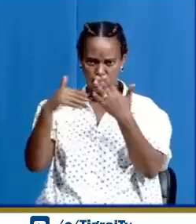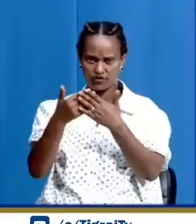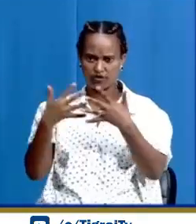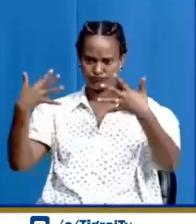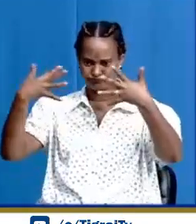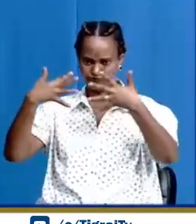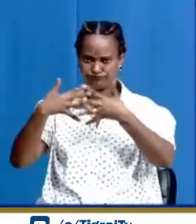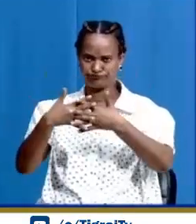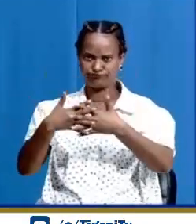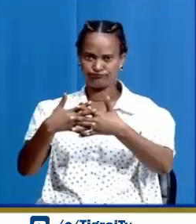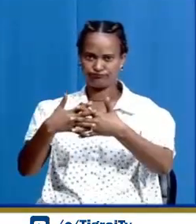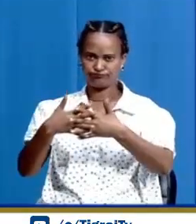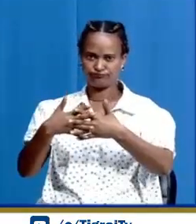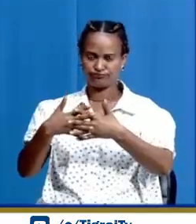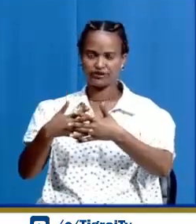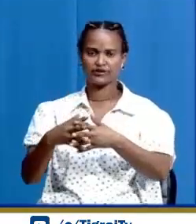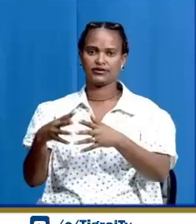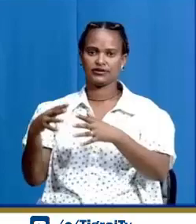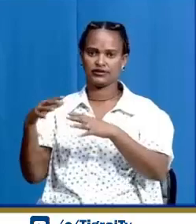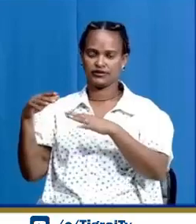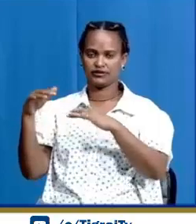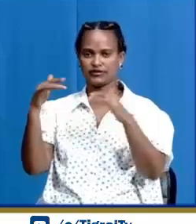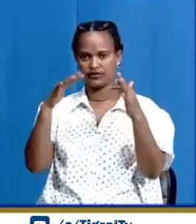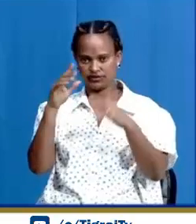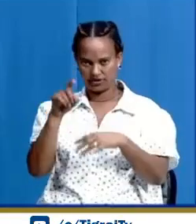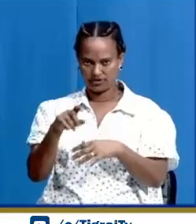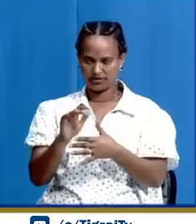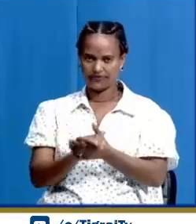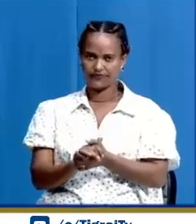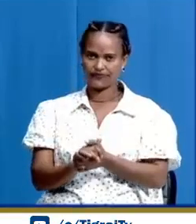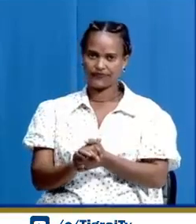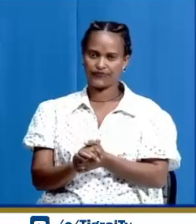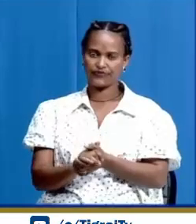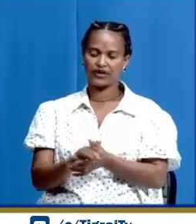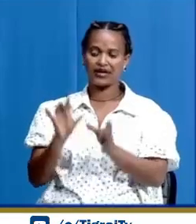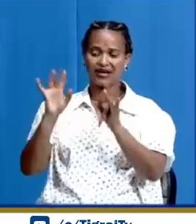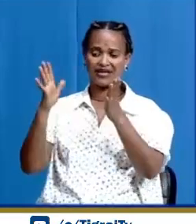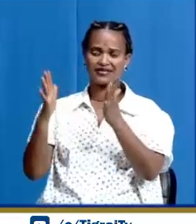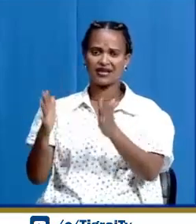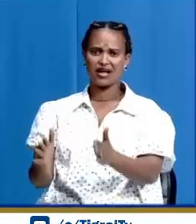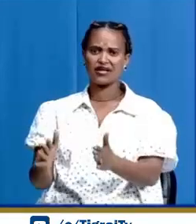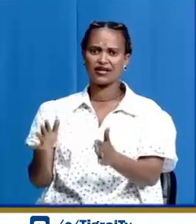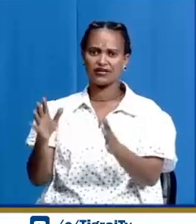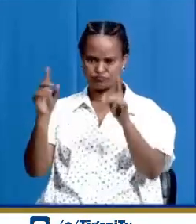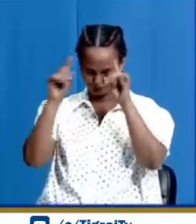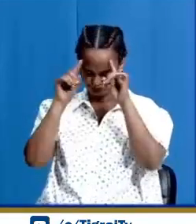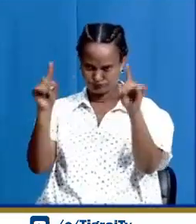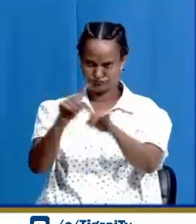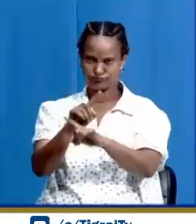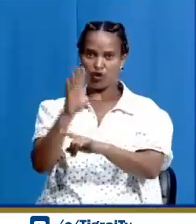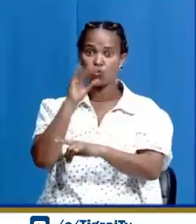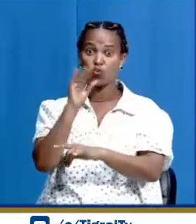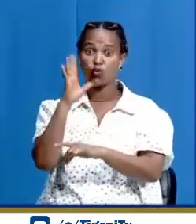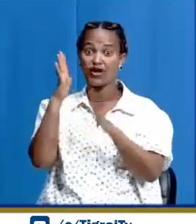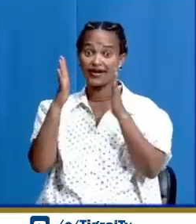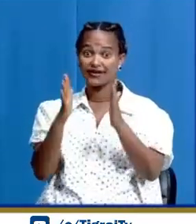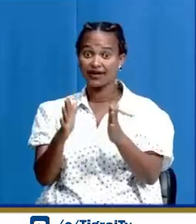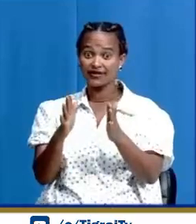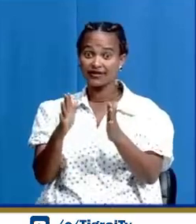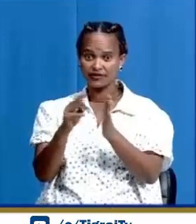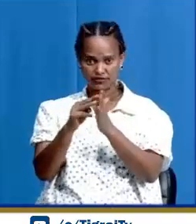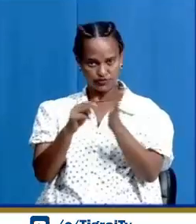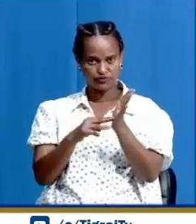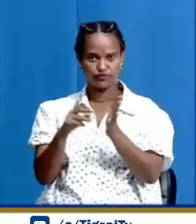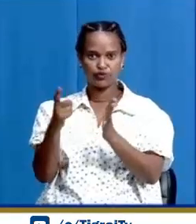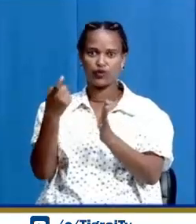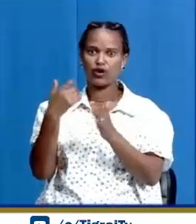ኢድ ካይልና ሓንቲ ሓንቲ ዓፀፀር ክንድርብ የለና ዝብል ሓ ካብዚ ናይ ፀላይ ናይዚ ውዥንብር ወሬታት ሓደሓደ ነገራት ቁጡቕ ክኾን